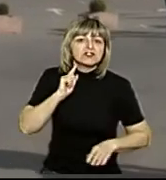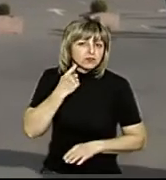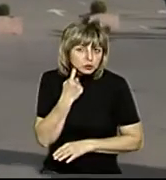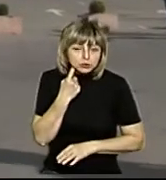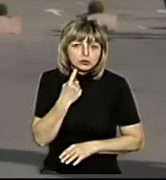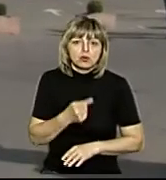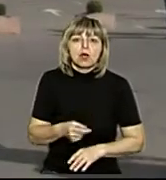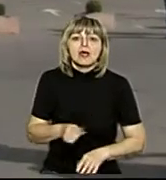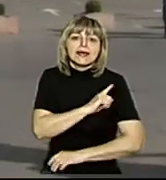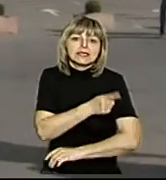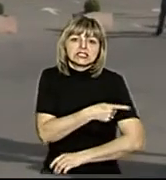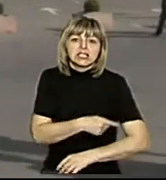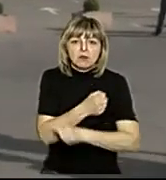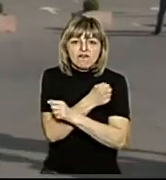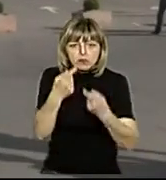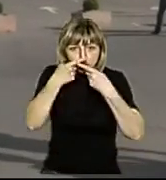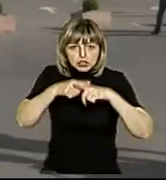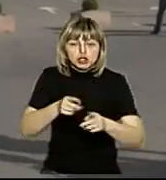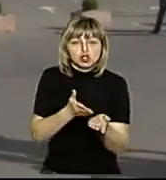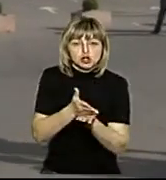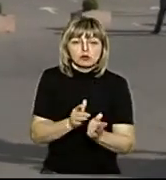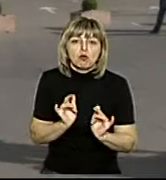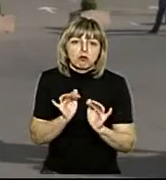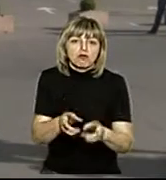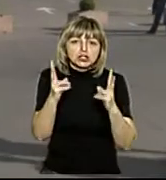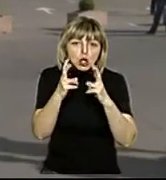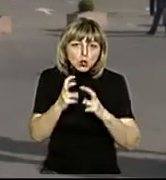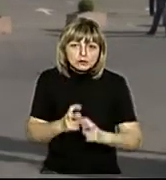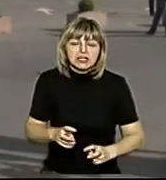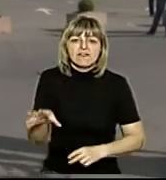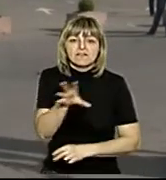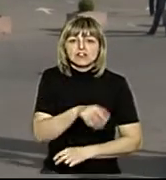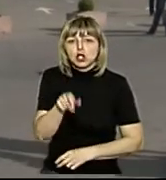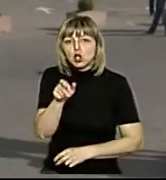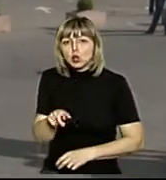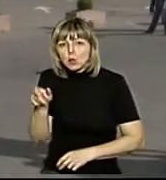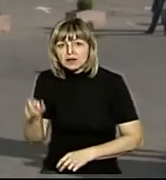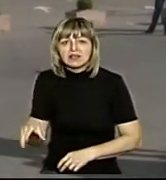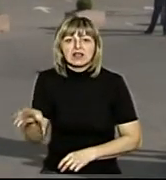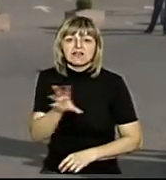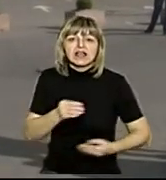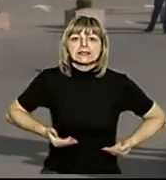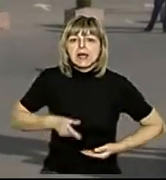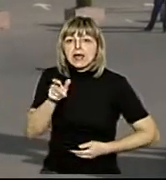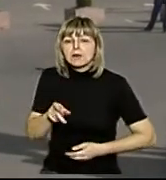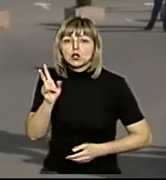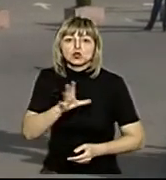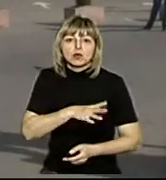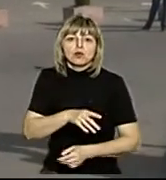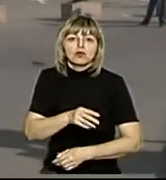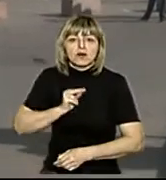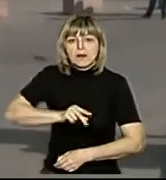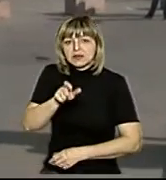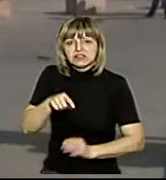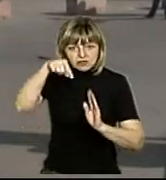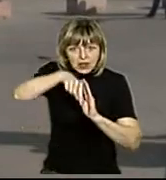силами вибухотехнічної служби проводяться обстеження зі всіх об'єктів. Всі громадяни, всі мешканці, весь персонал, який знаходився на об'єктах,